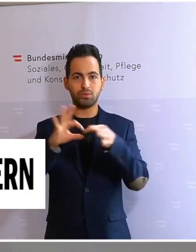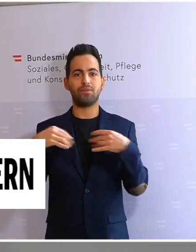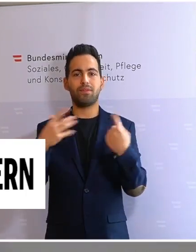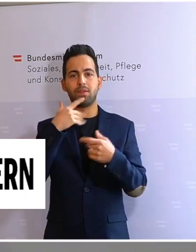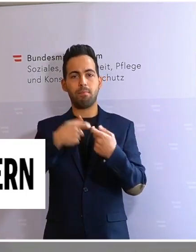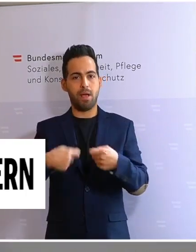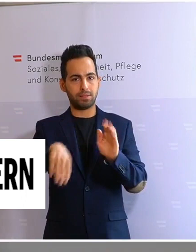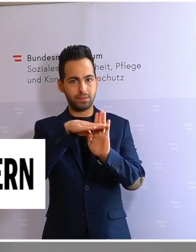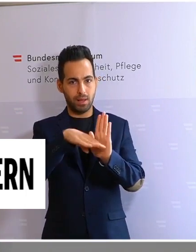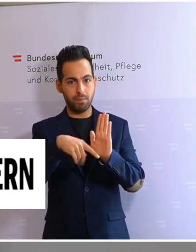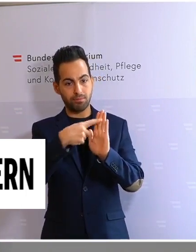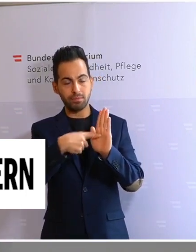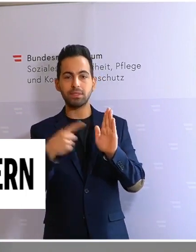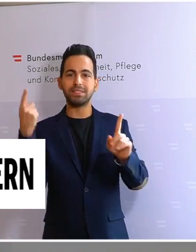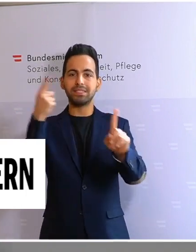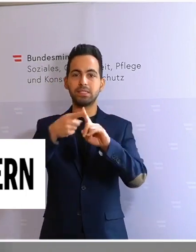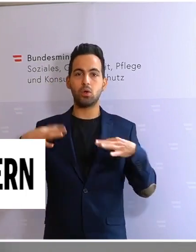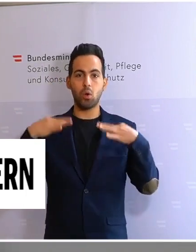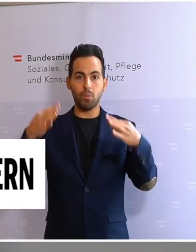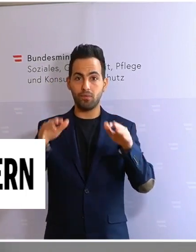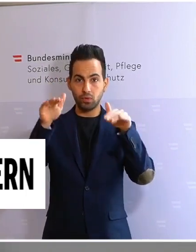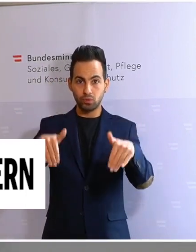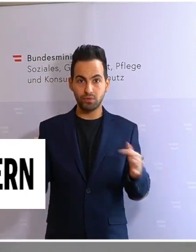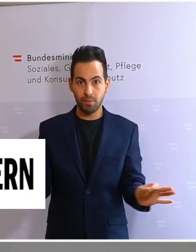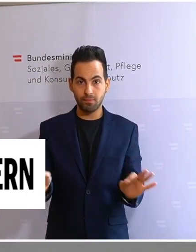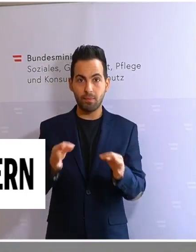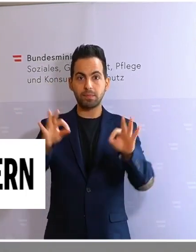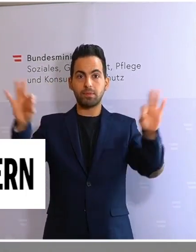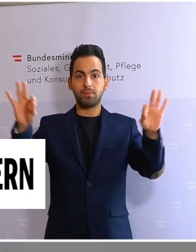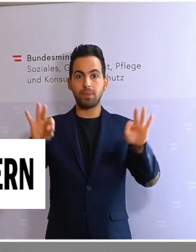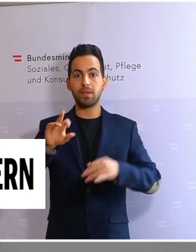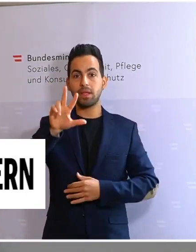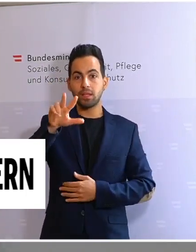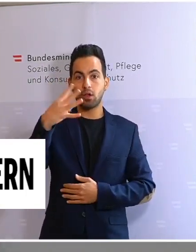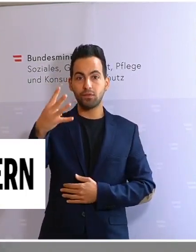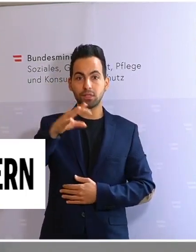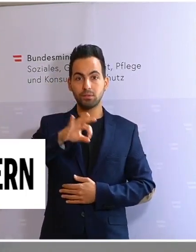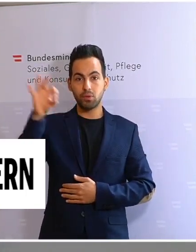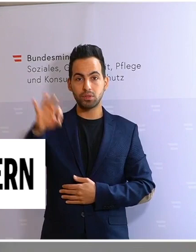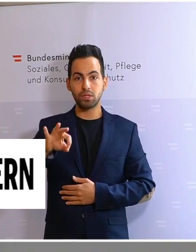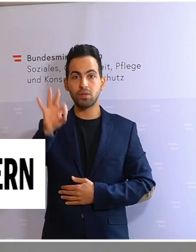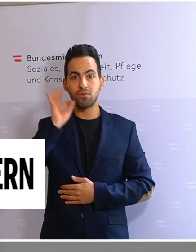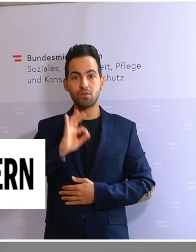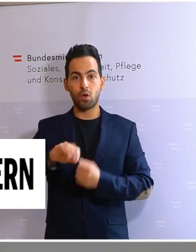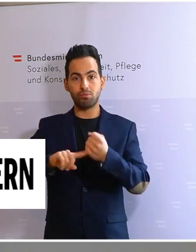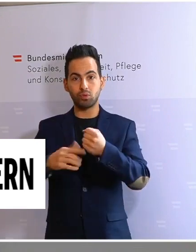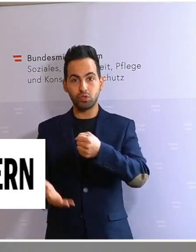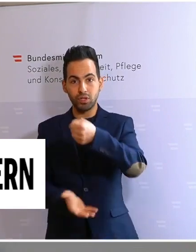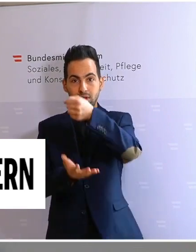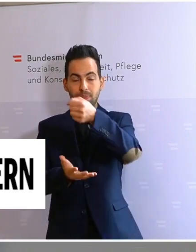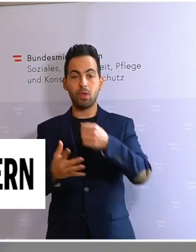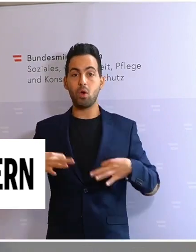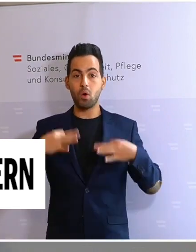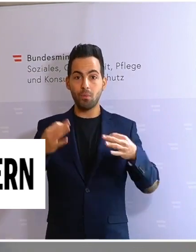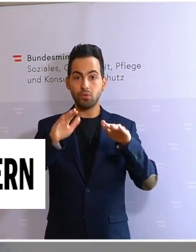gesetzt, um den Opferschutz zu verbessern. Wir haben das Frauenbudget um 43% erhöht, wir haben das Budget für die Opferschutzeinrichtungen um